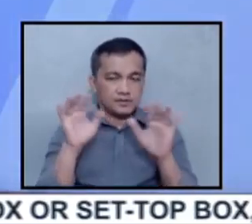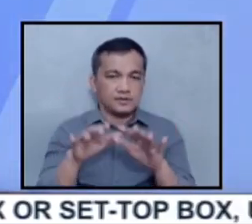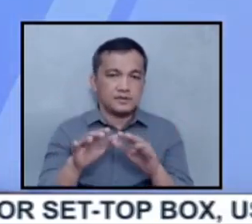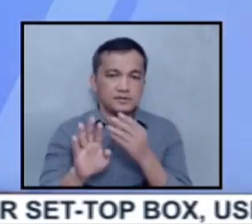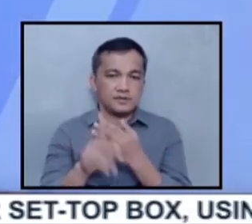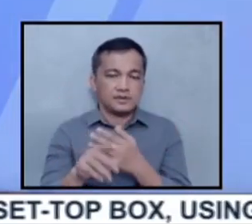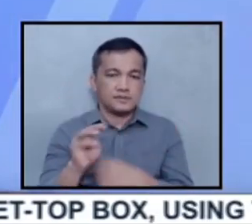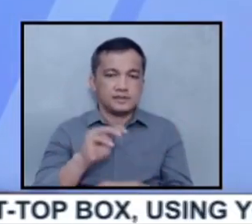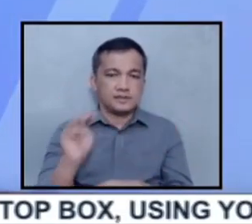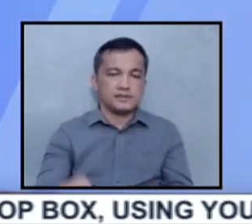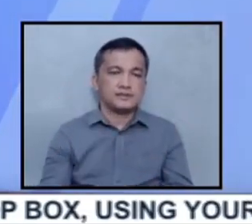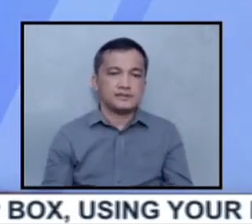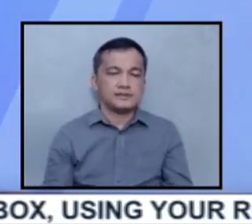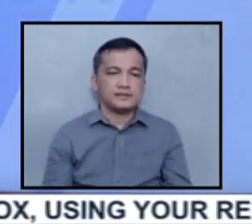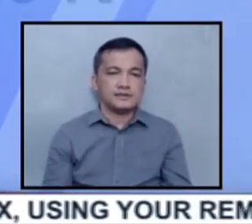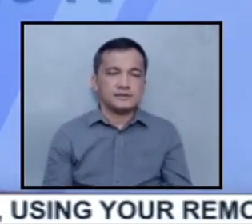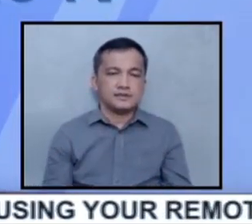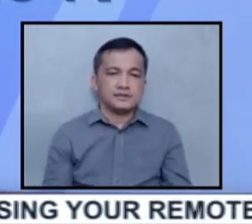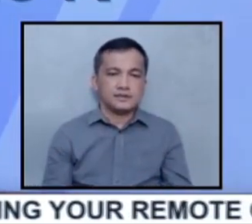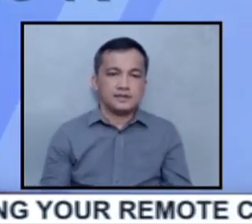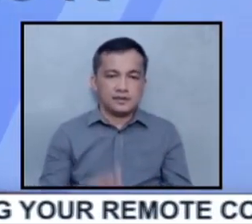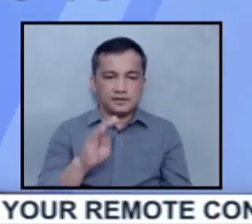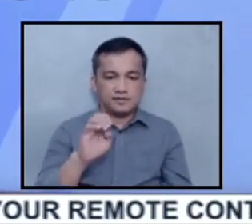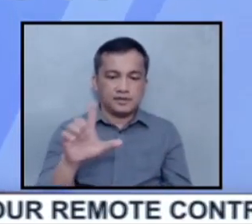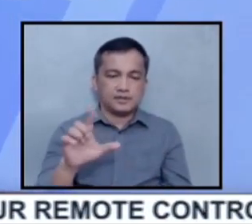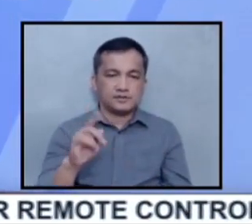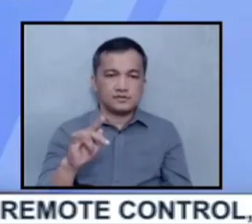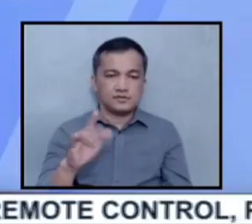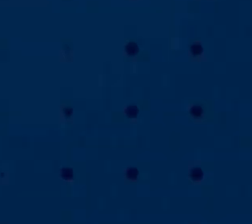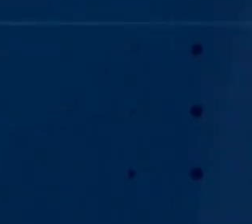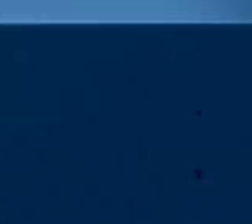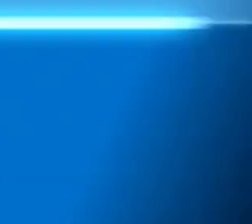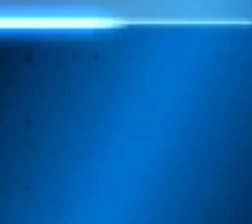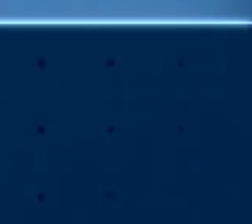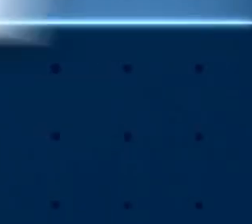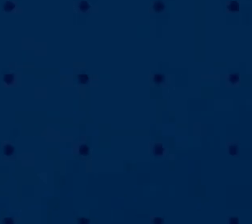Maynila. Si Vel Custodio para sa detalye live.